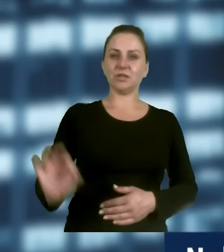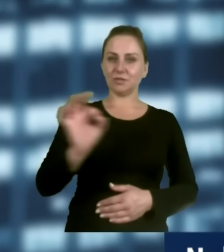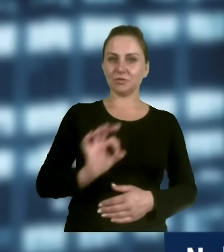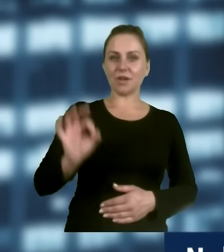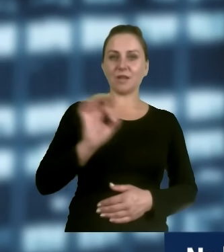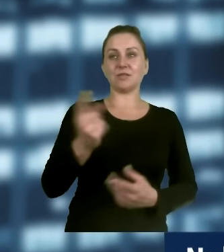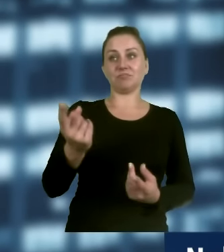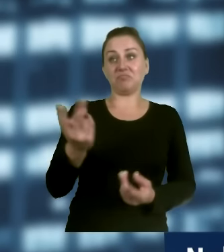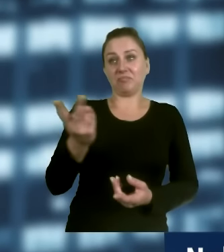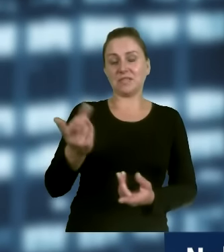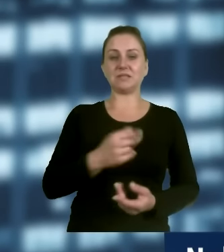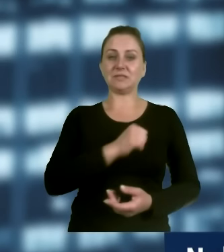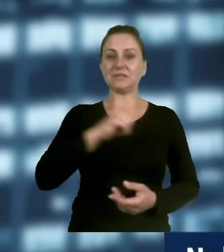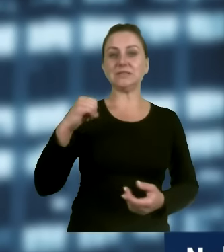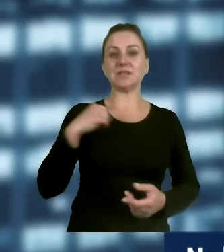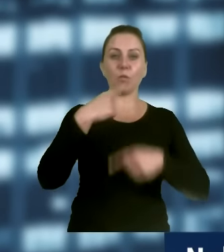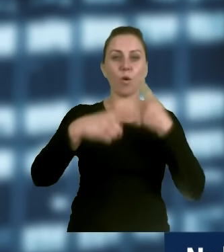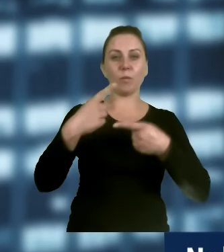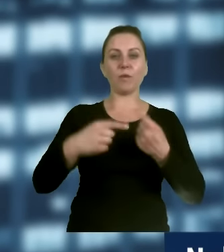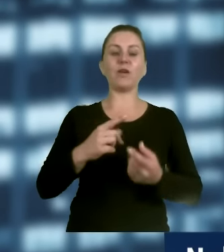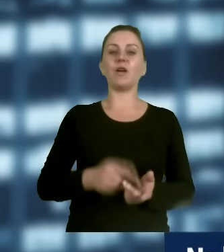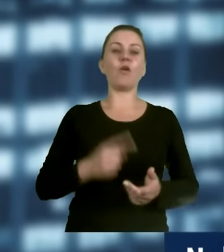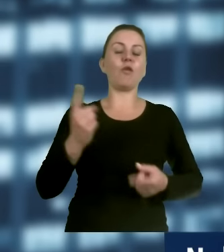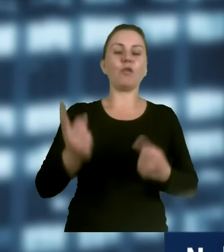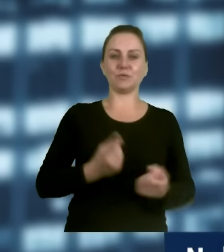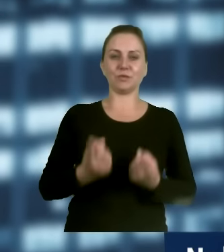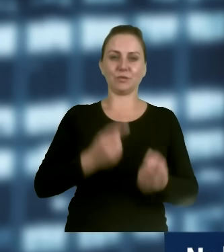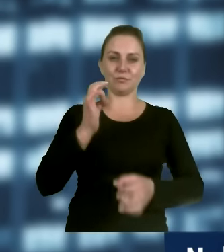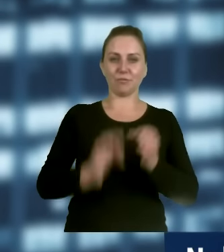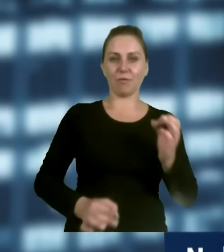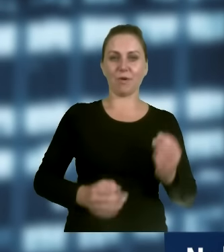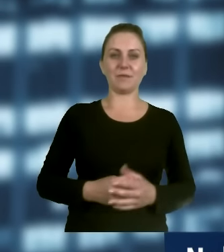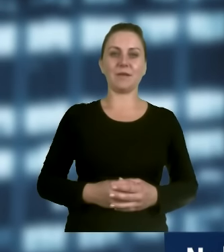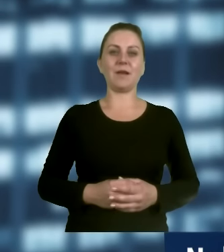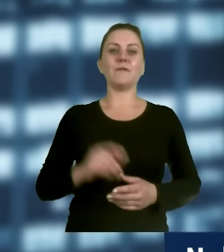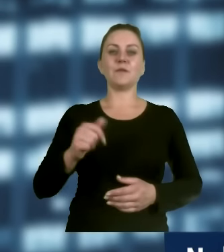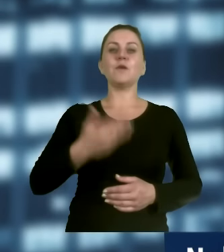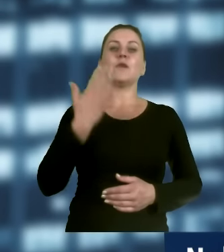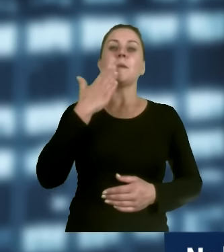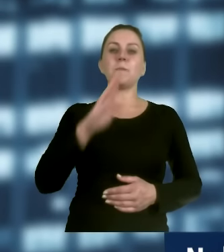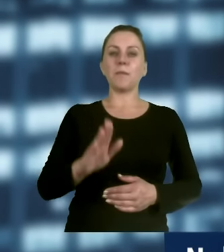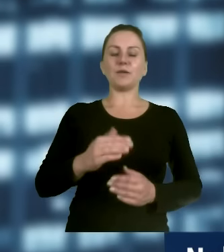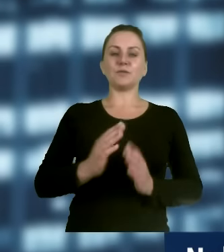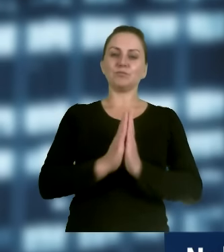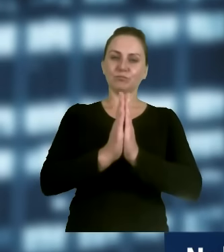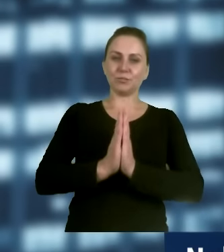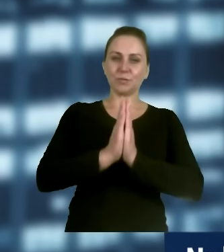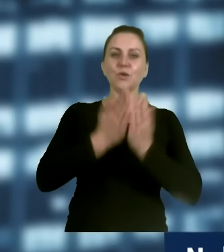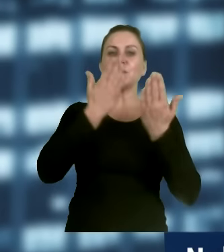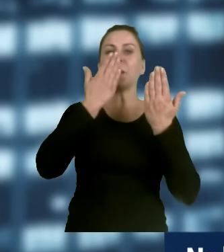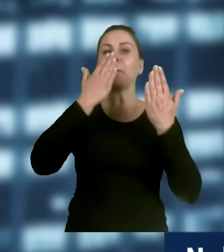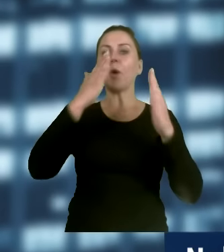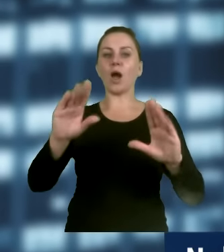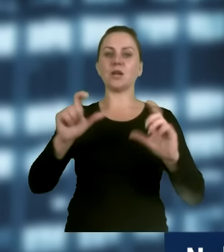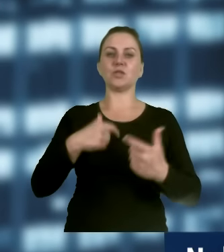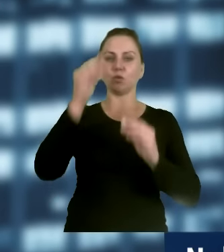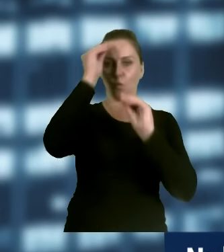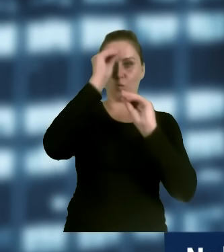sami opowiedzieli, o co chodzi. Telekino, bardzo uprzejmie proszę, pokażcie, co ogłosili